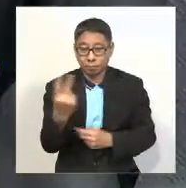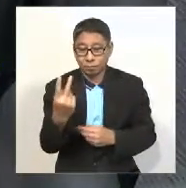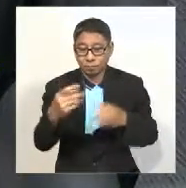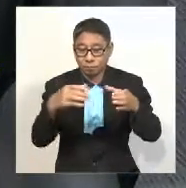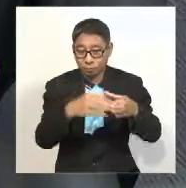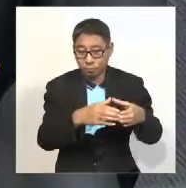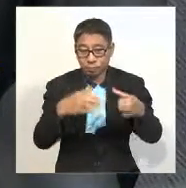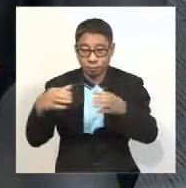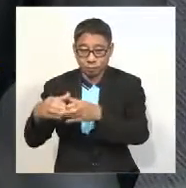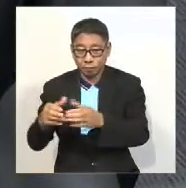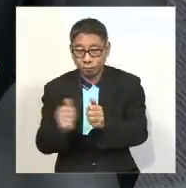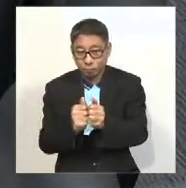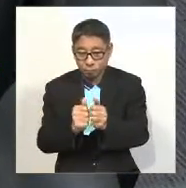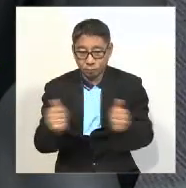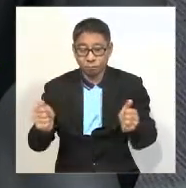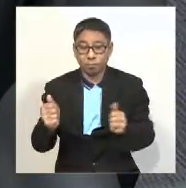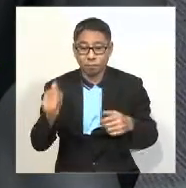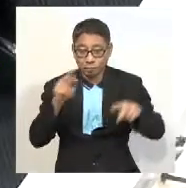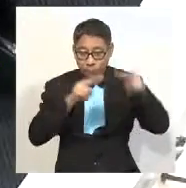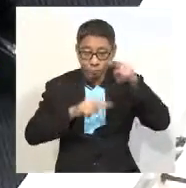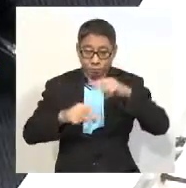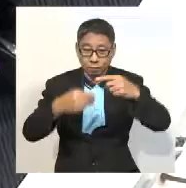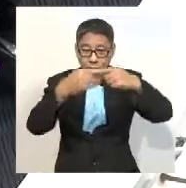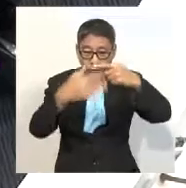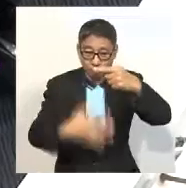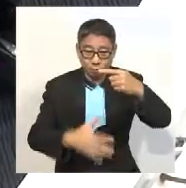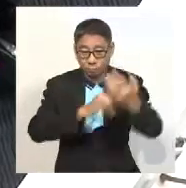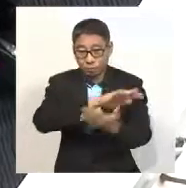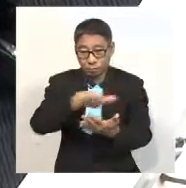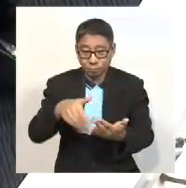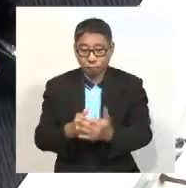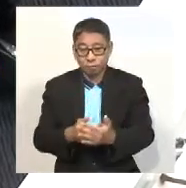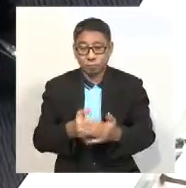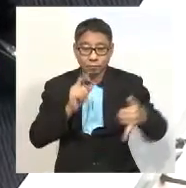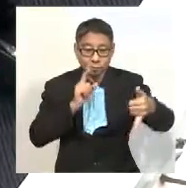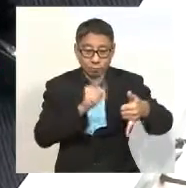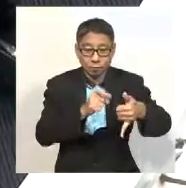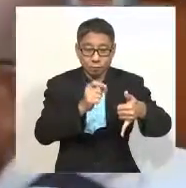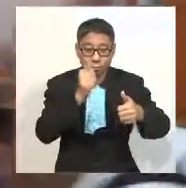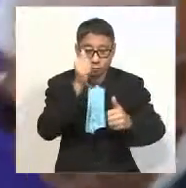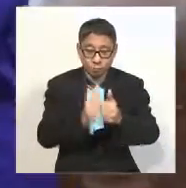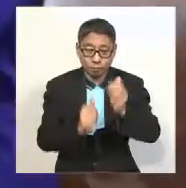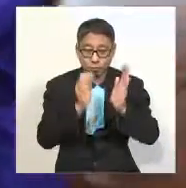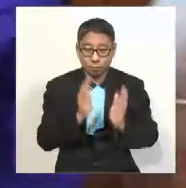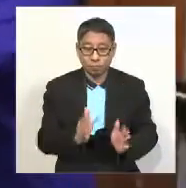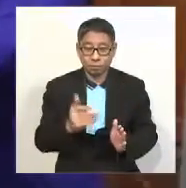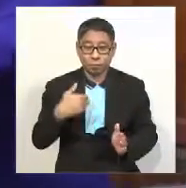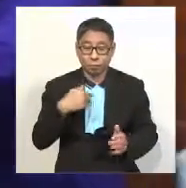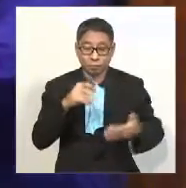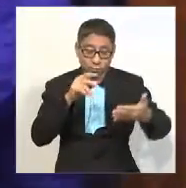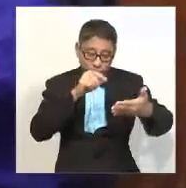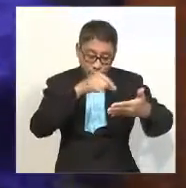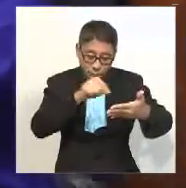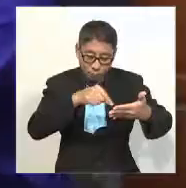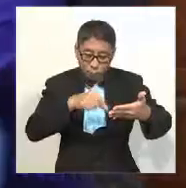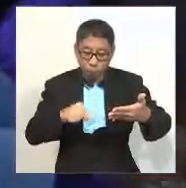ะแล้วก็อนุกรรมการเพื่อตรวจสอบรายละเอียดอย่างรอบด้านนะคะและซักถามเจ้าหน้าที่ทุกคนขณะที่ผลการตรวจสอบ